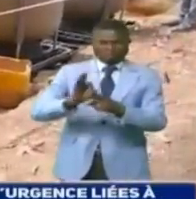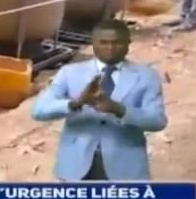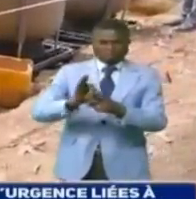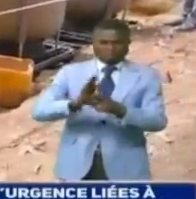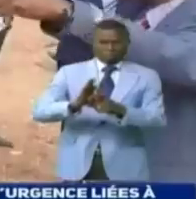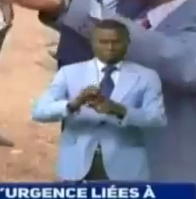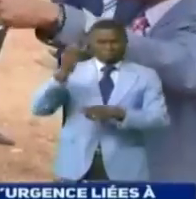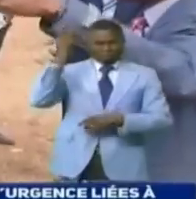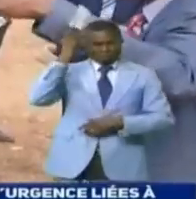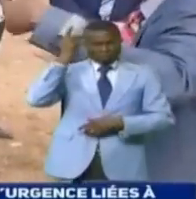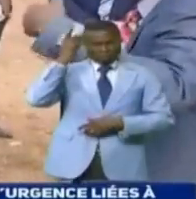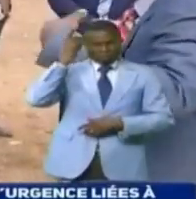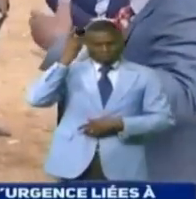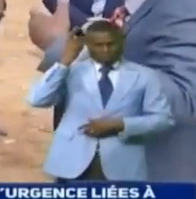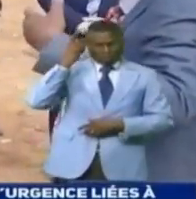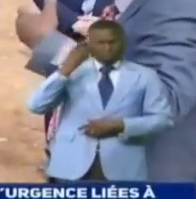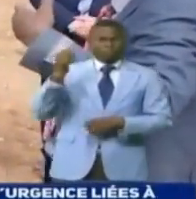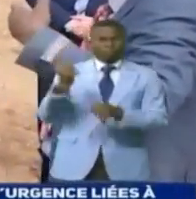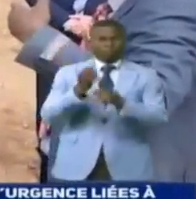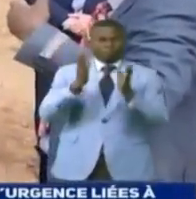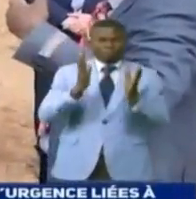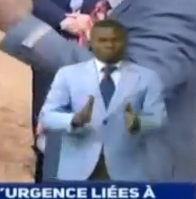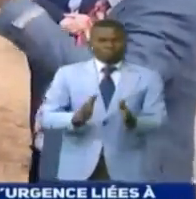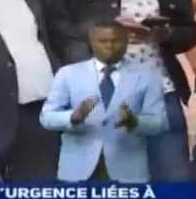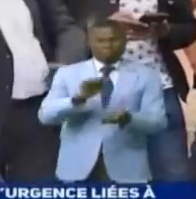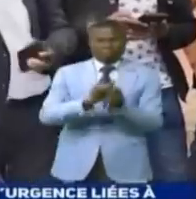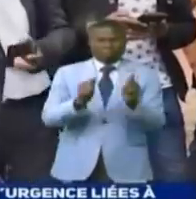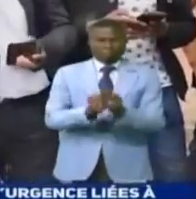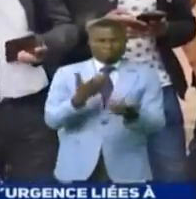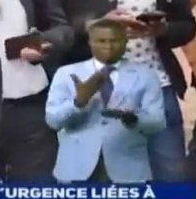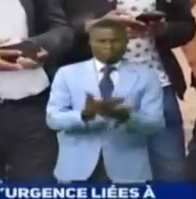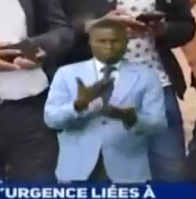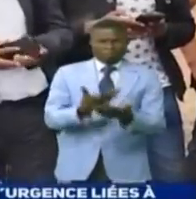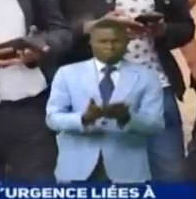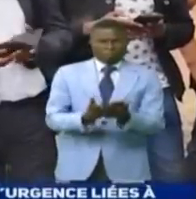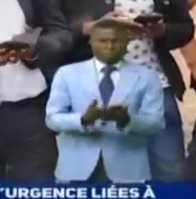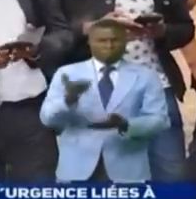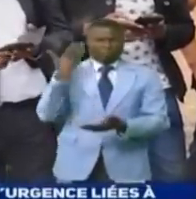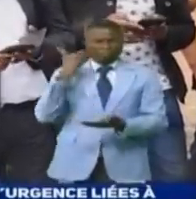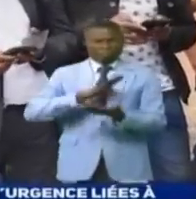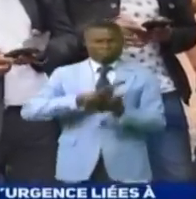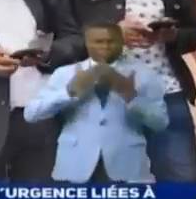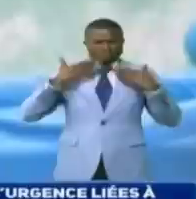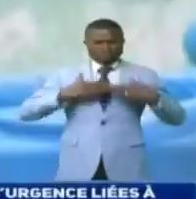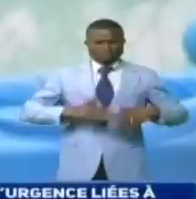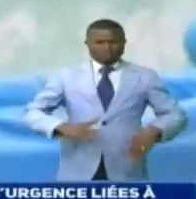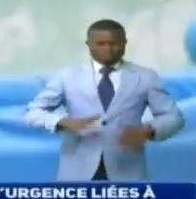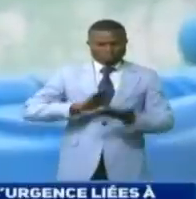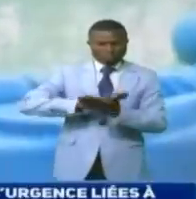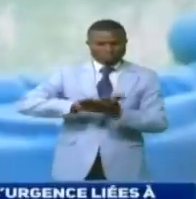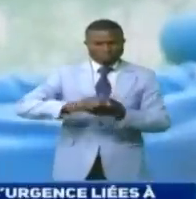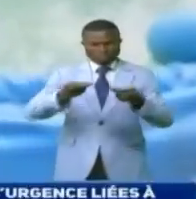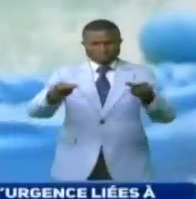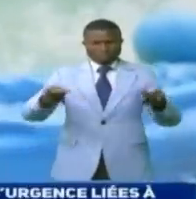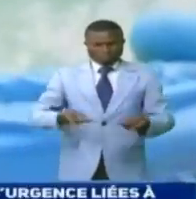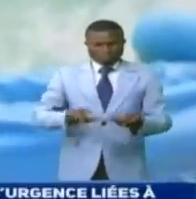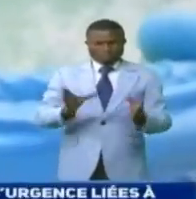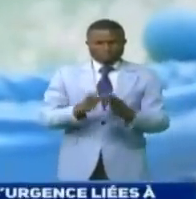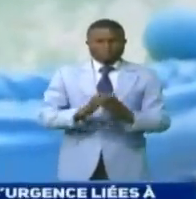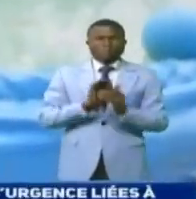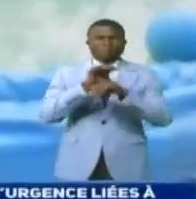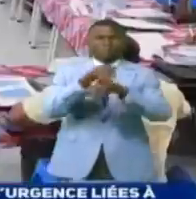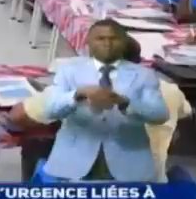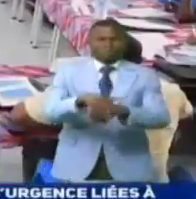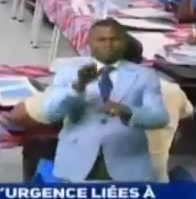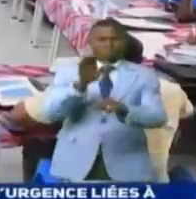de Kinshasa des prestataires sur les questions d'urgence liées à l'eau, l'hygiène et l'assainissement, avec la participation